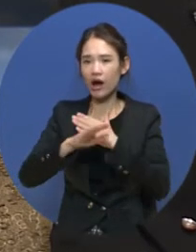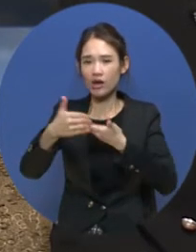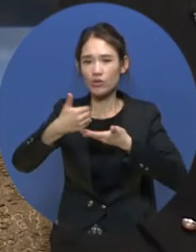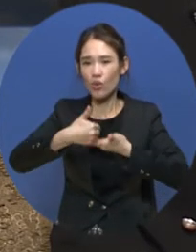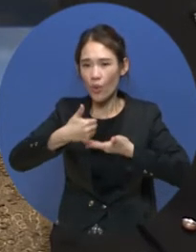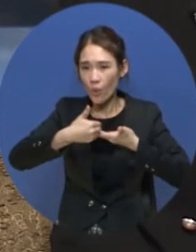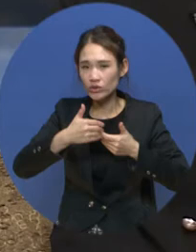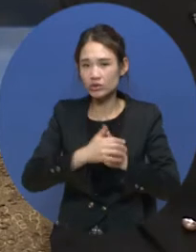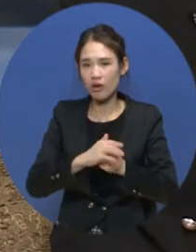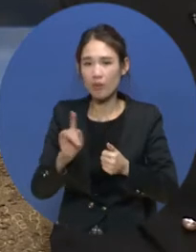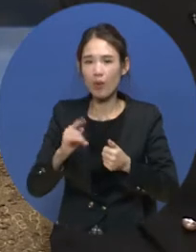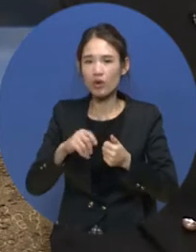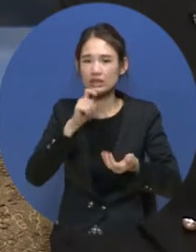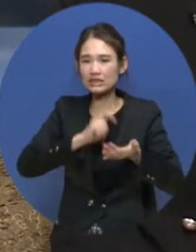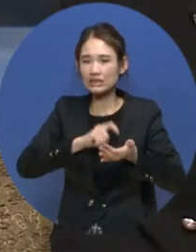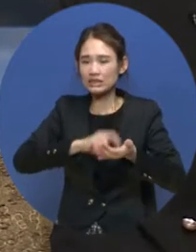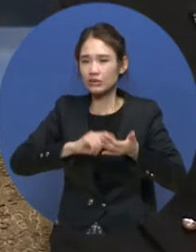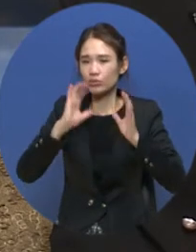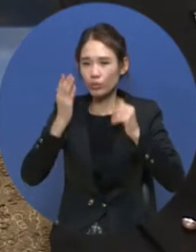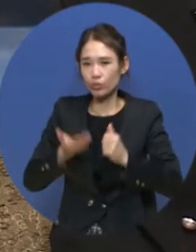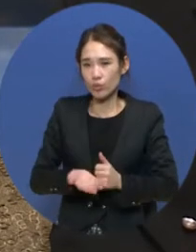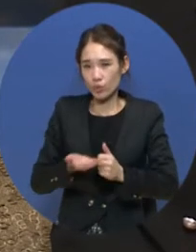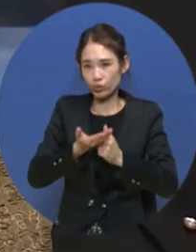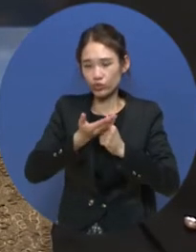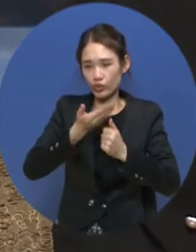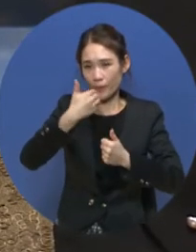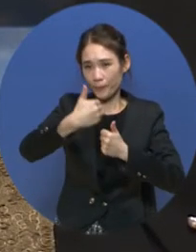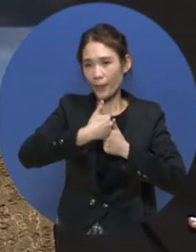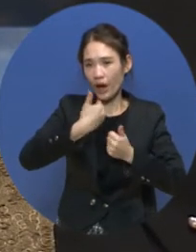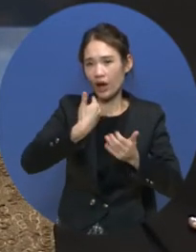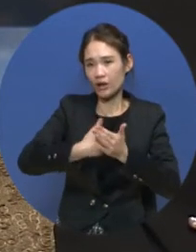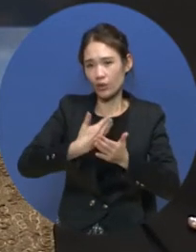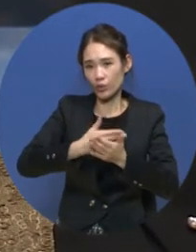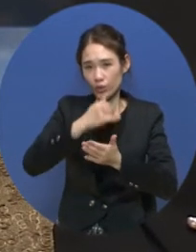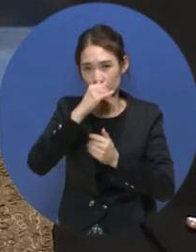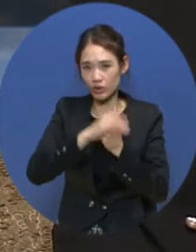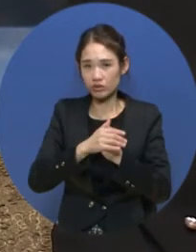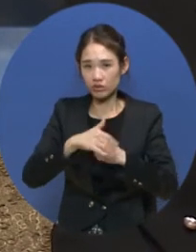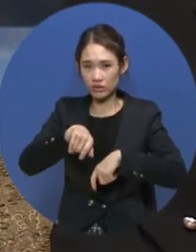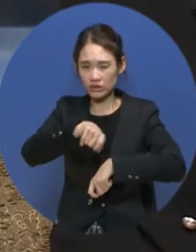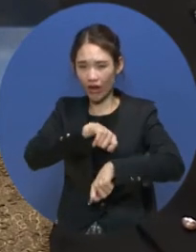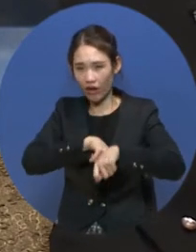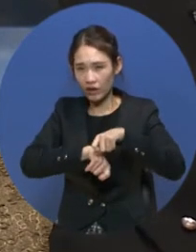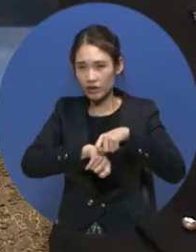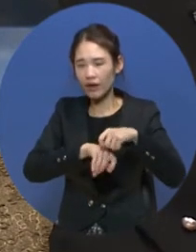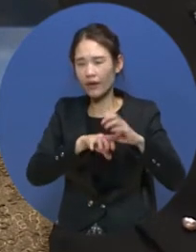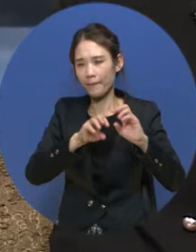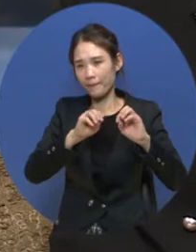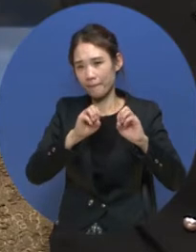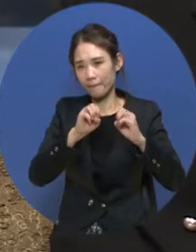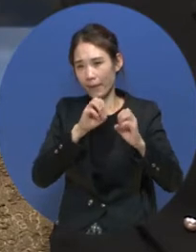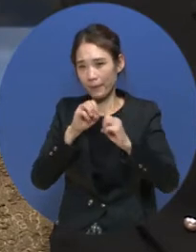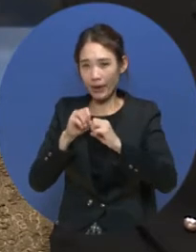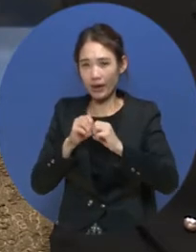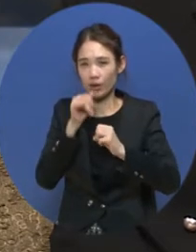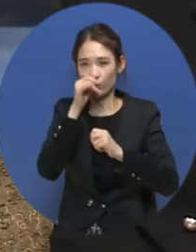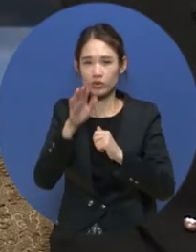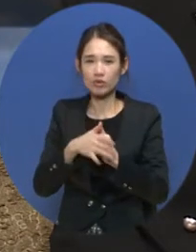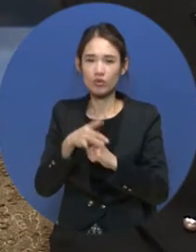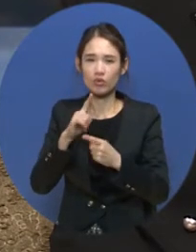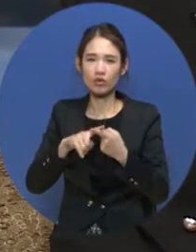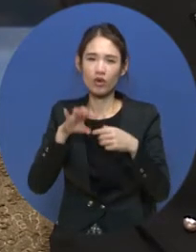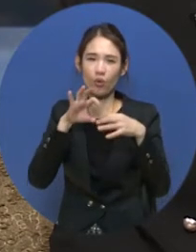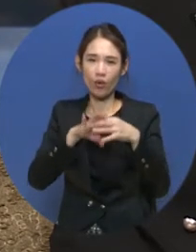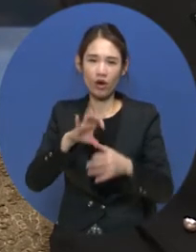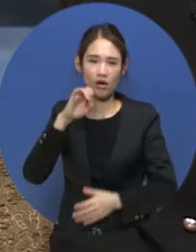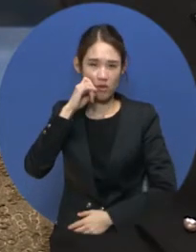요청하는 이제 긴급 보육 수요가 있습니다. 그래서 저희 어린이집들이 적극 대응을 하고 있는데 이제 거기에 따른 어려움이